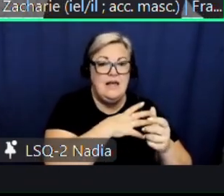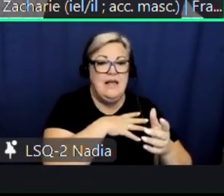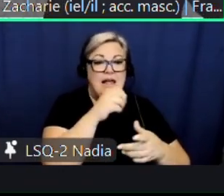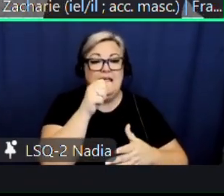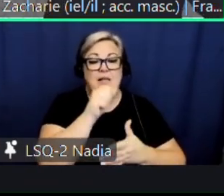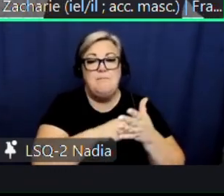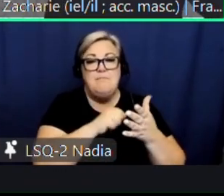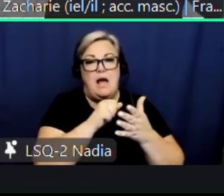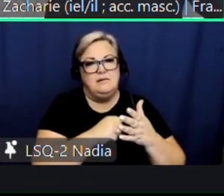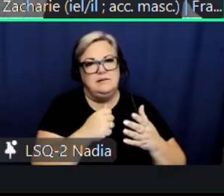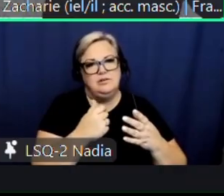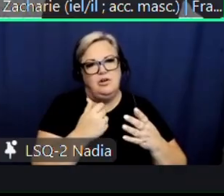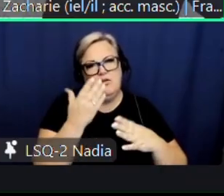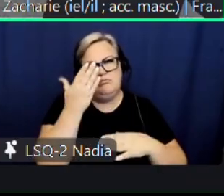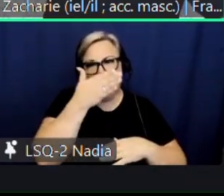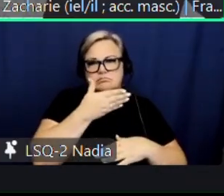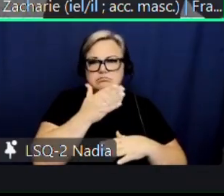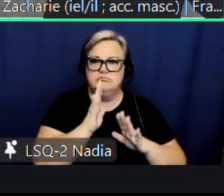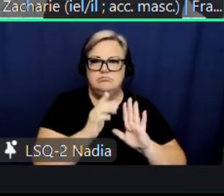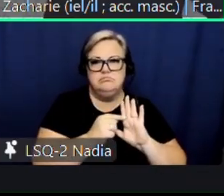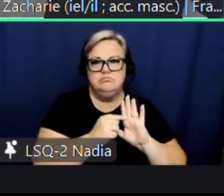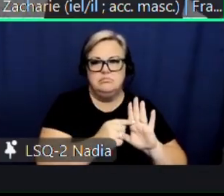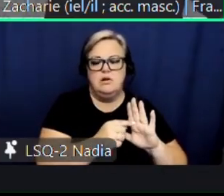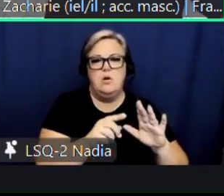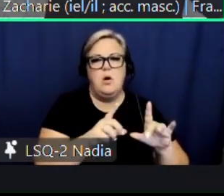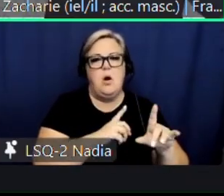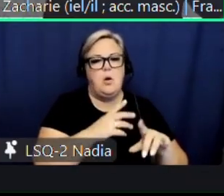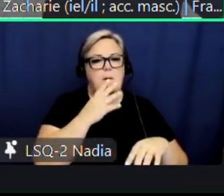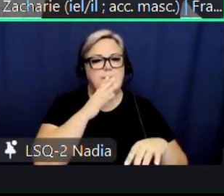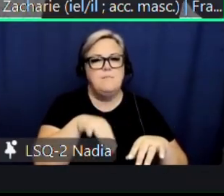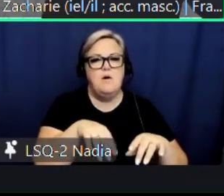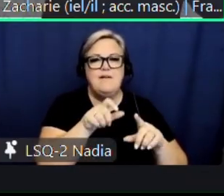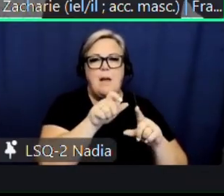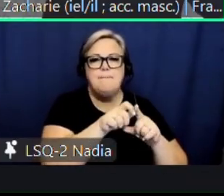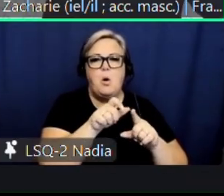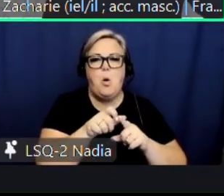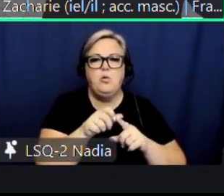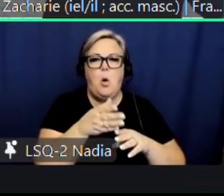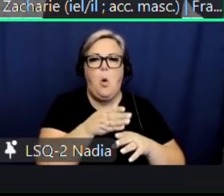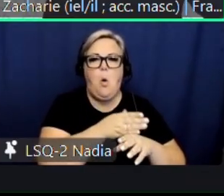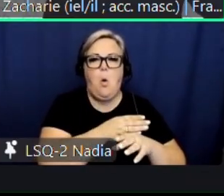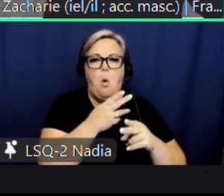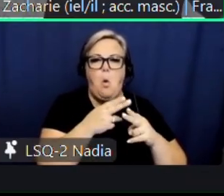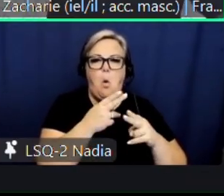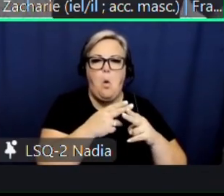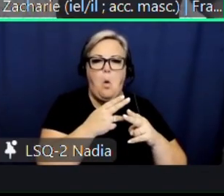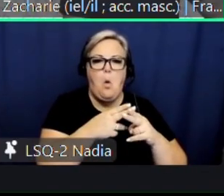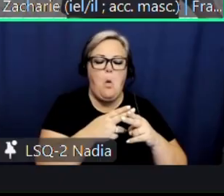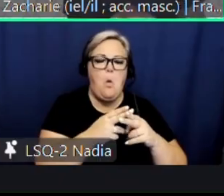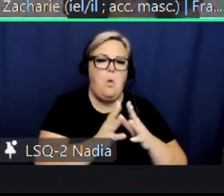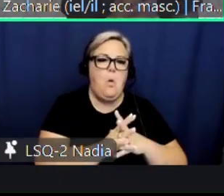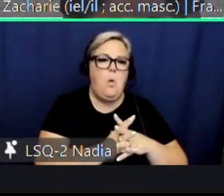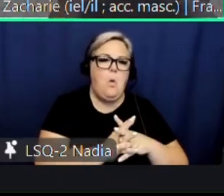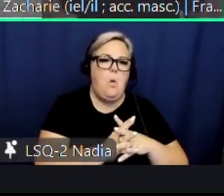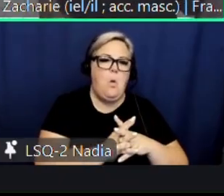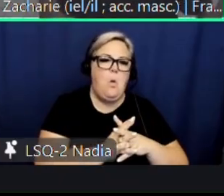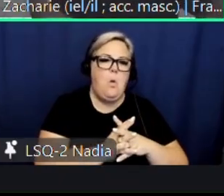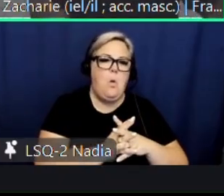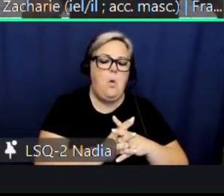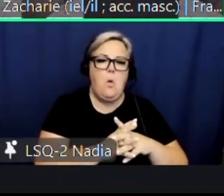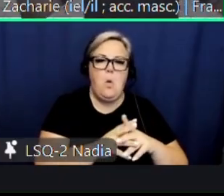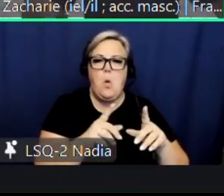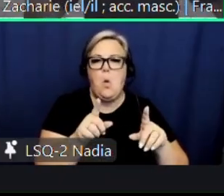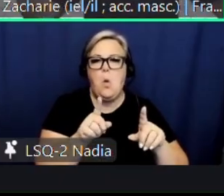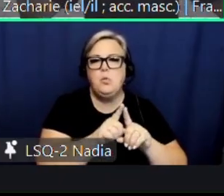de discrétion à la réception, dont l'usage des mauvais pronoms ou de mauvais prénoms, mais aussi